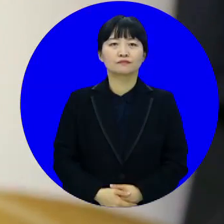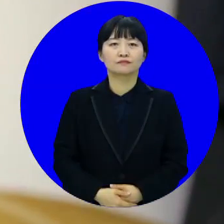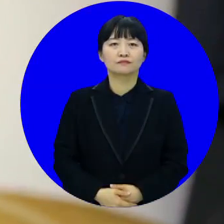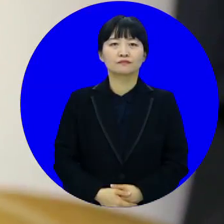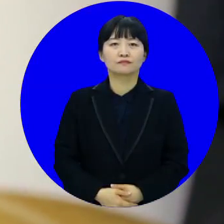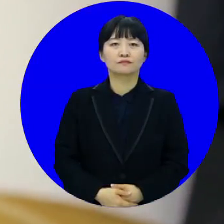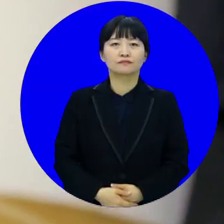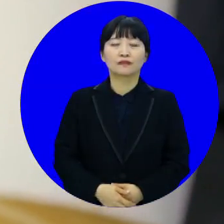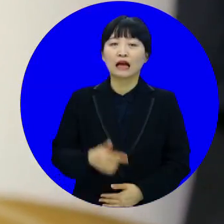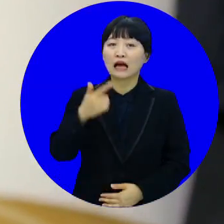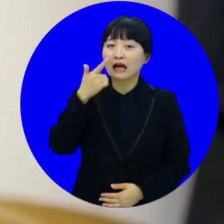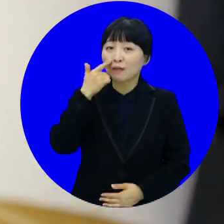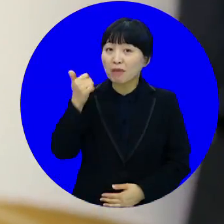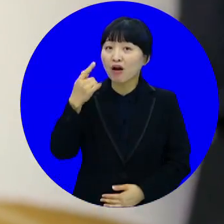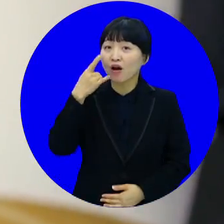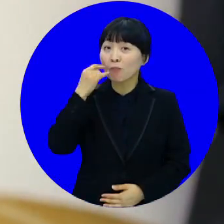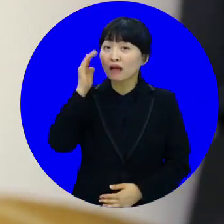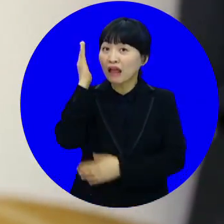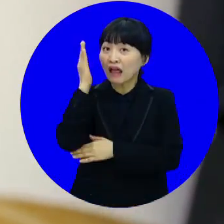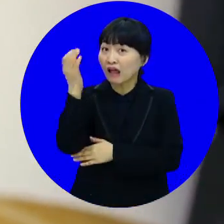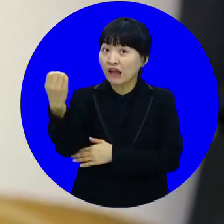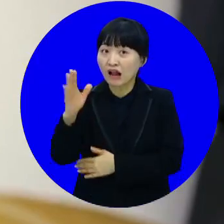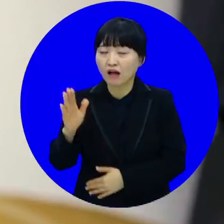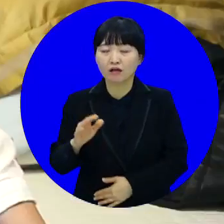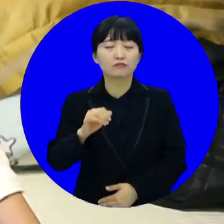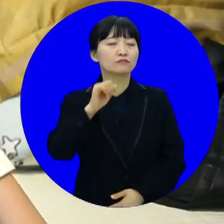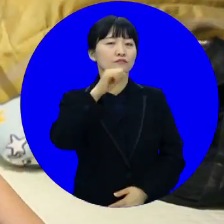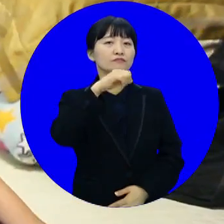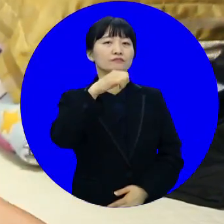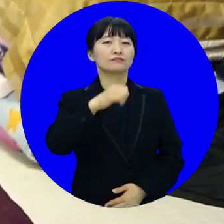뭐 다른 얘기는 없었어? 응.